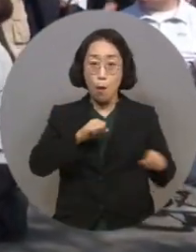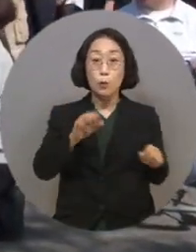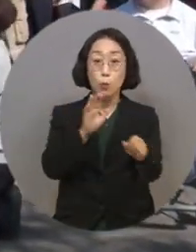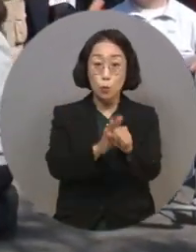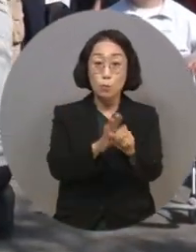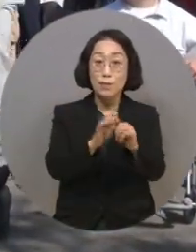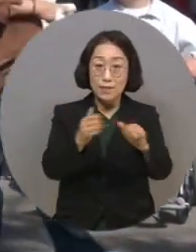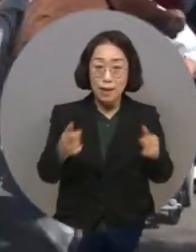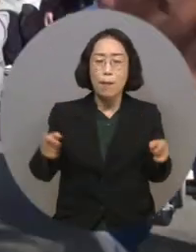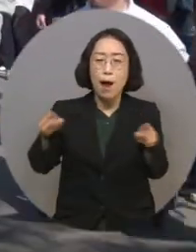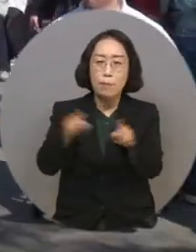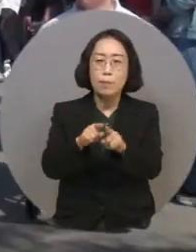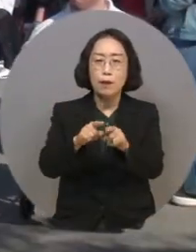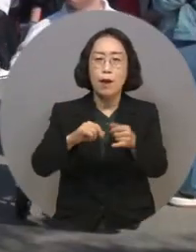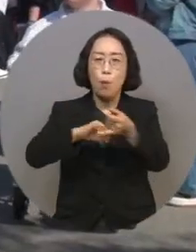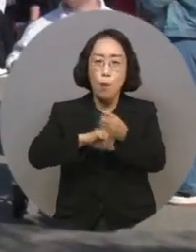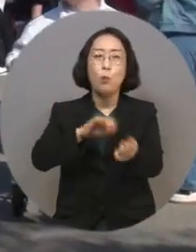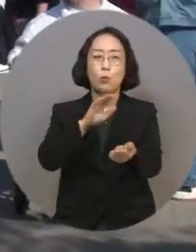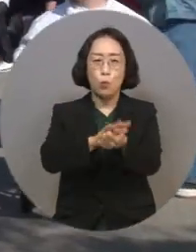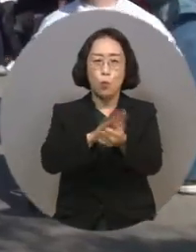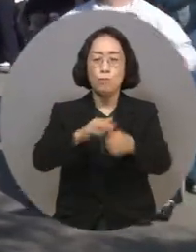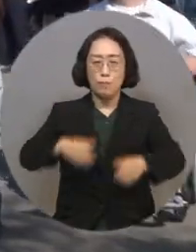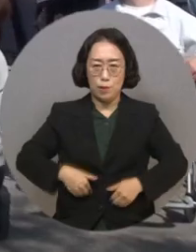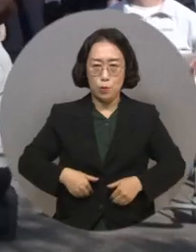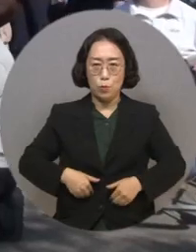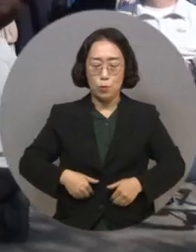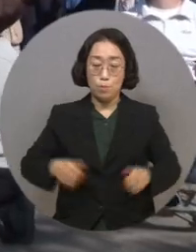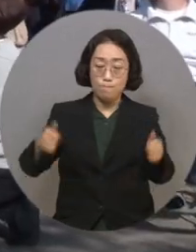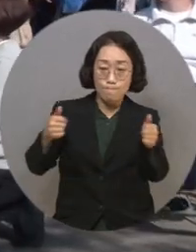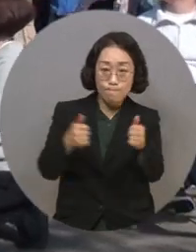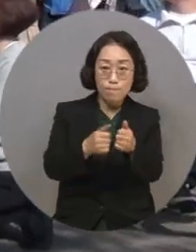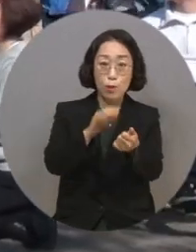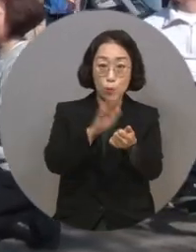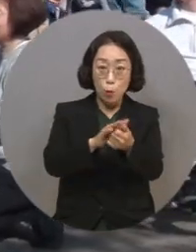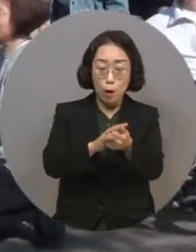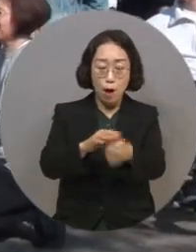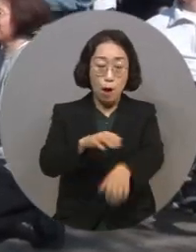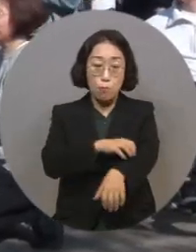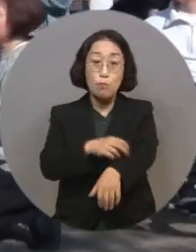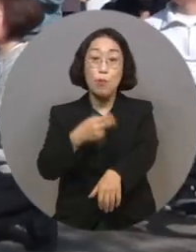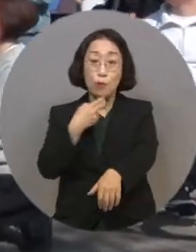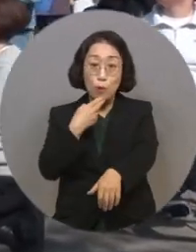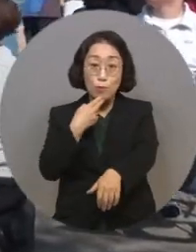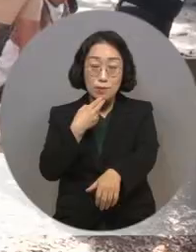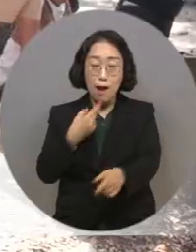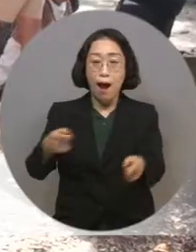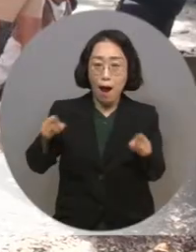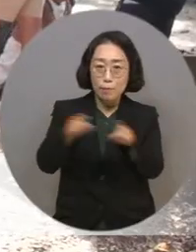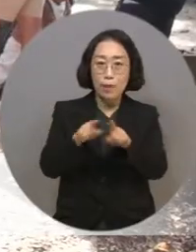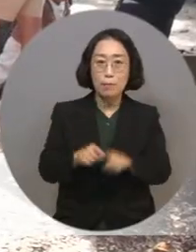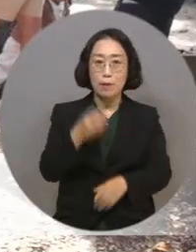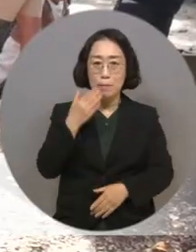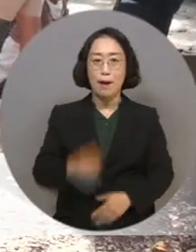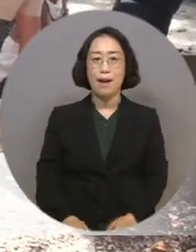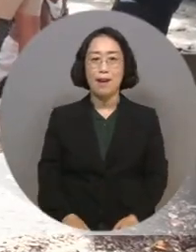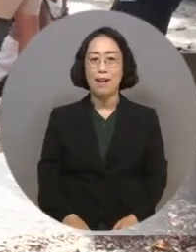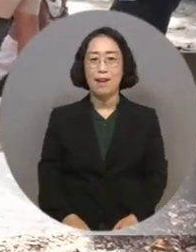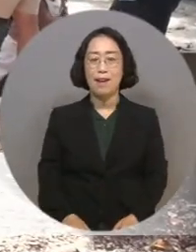손길이 꼭 필요합니다. 활동 지원사들은 그들을 무장애의 환경으로 만들어줍니다. 마을이